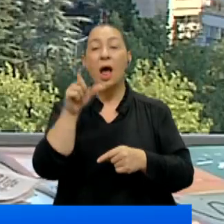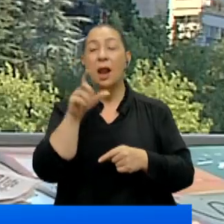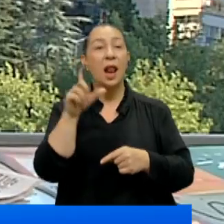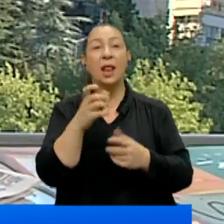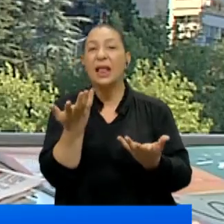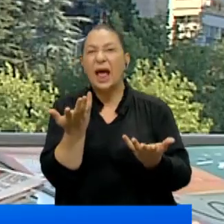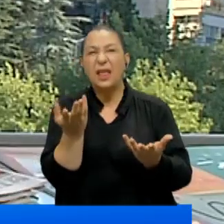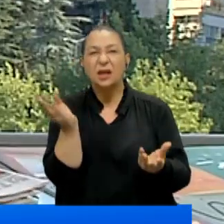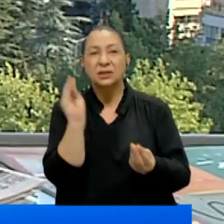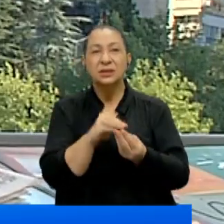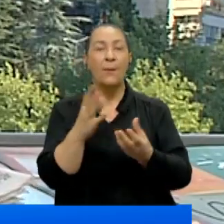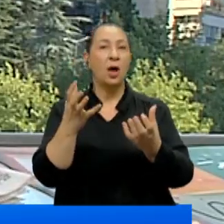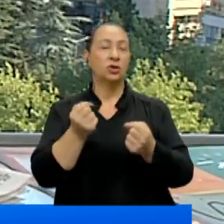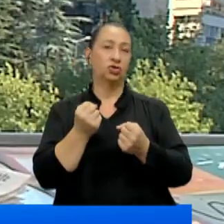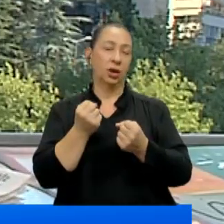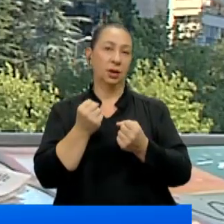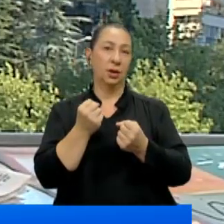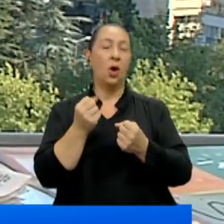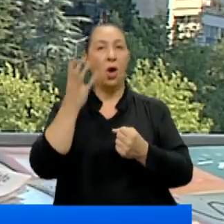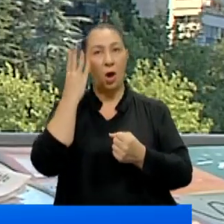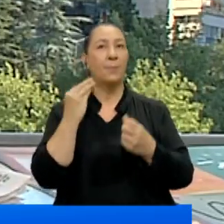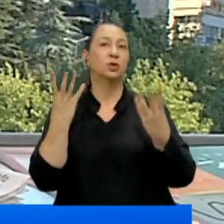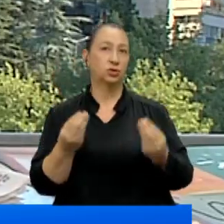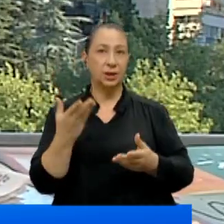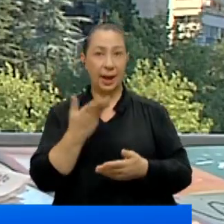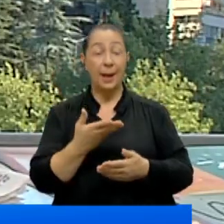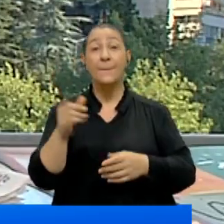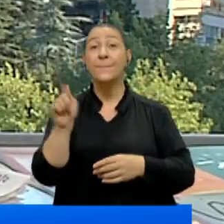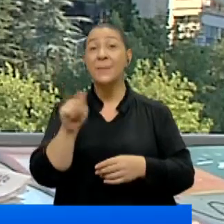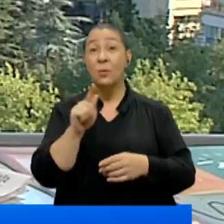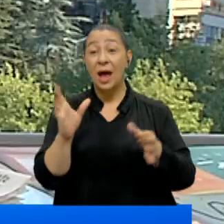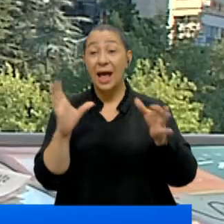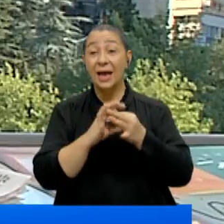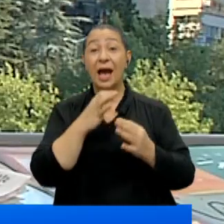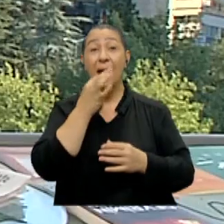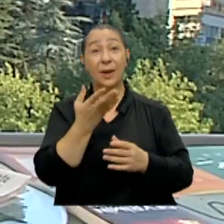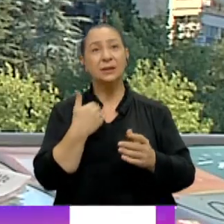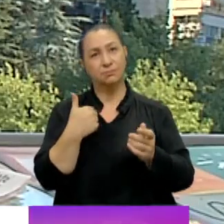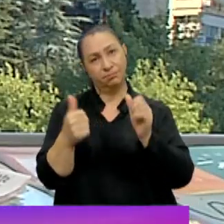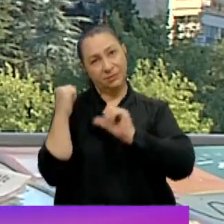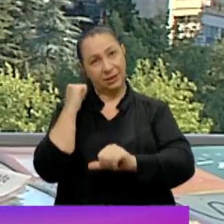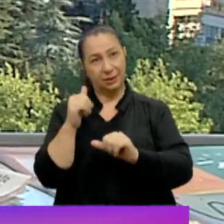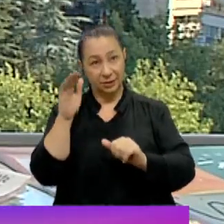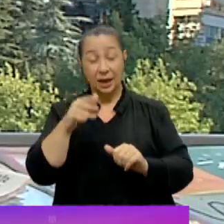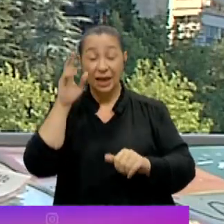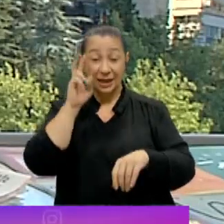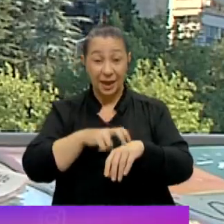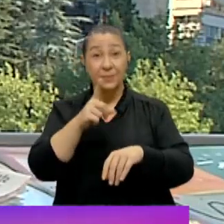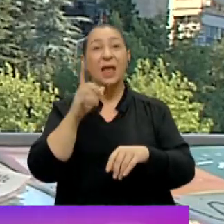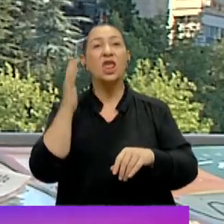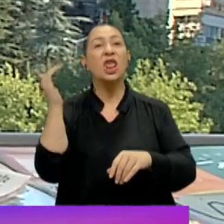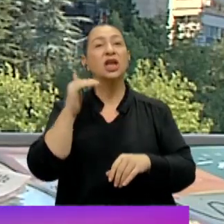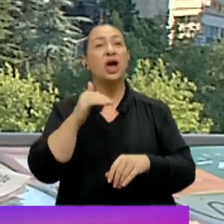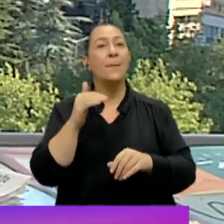dair ne kadar zam alacaklarını da öğrenmiş olacaklar. Memurlarla ilgili haberimize geçeceğiz. Tekrar hatırlatayım, Gelecek Partisi